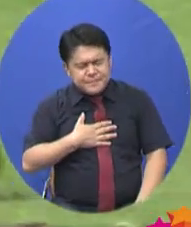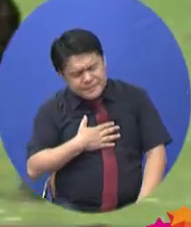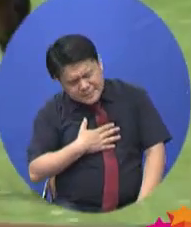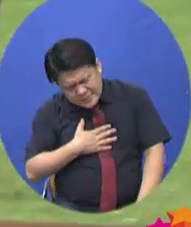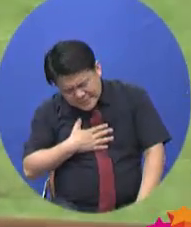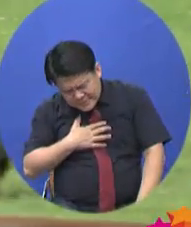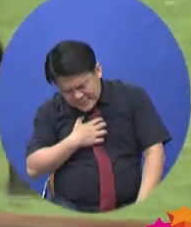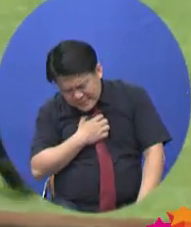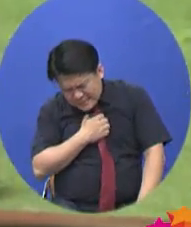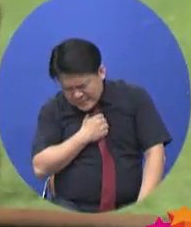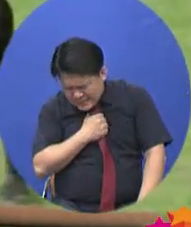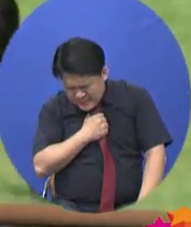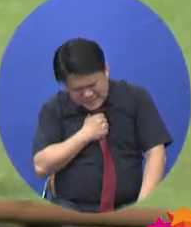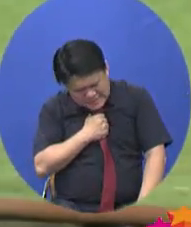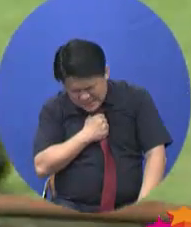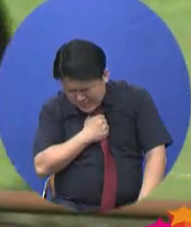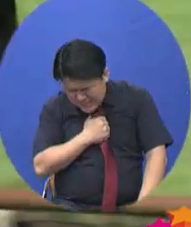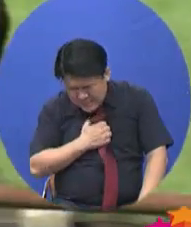사무치